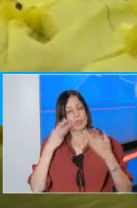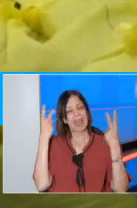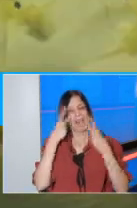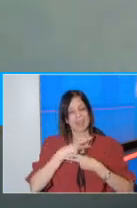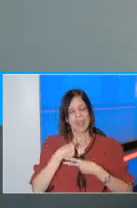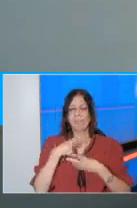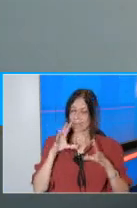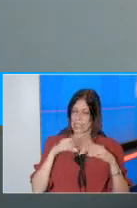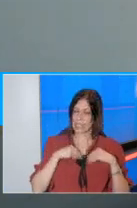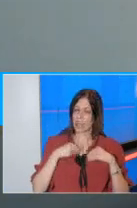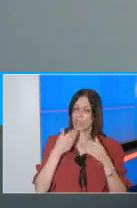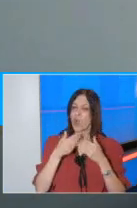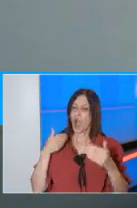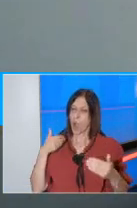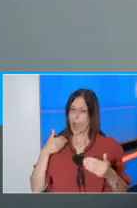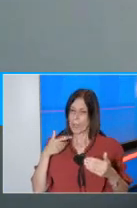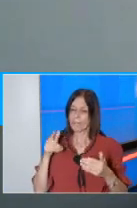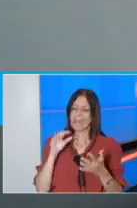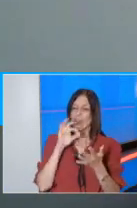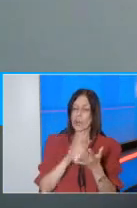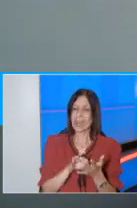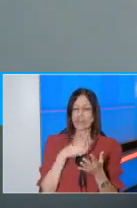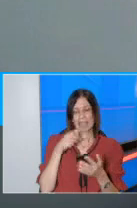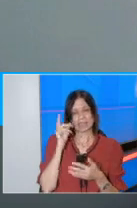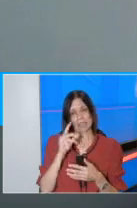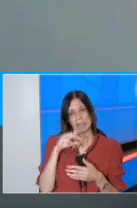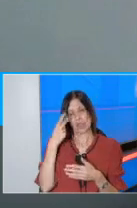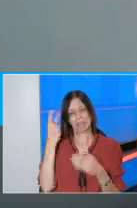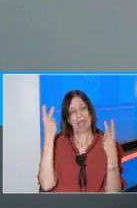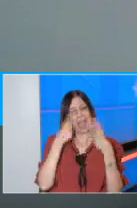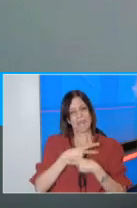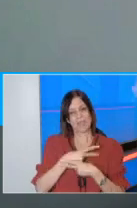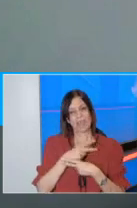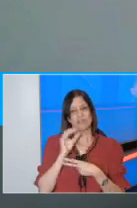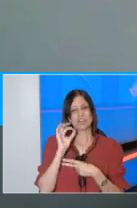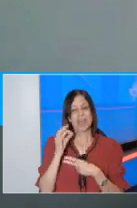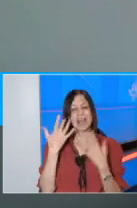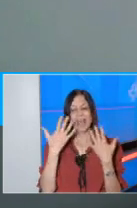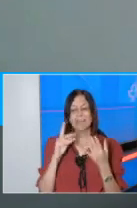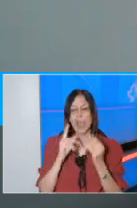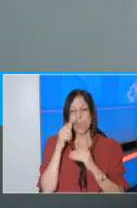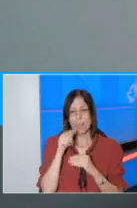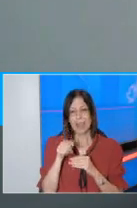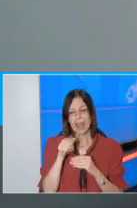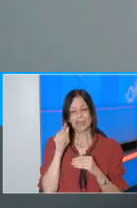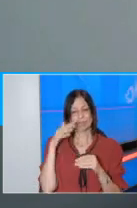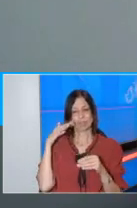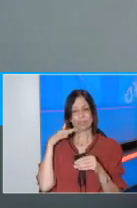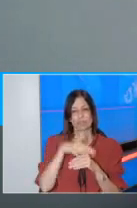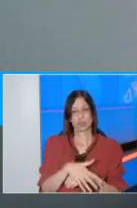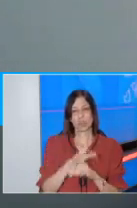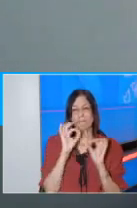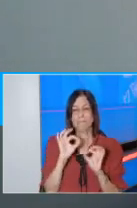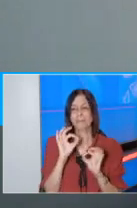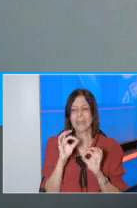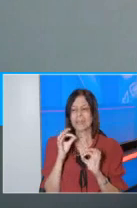שאנחנו רחוקים מאוד מהנקודה שבה היינו צריכים להיות מתוך הבנה של עד כמה האירועים האלה והדברים האלה משפיעים באמת